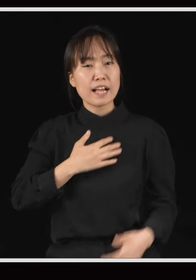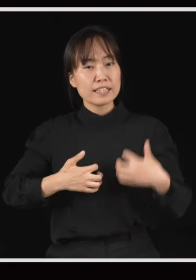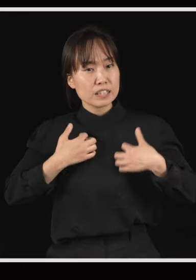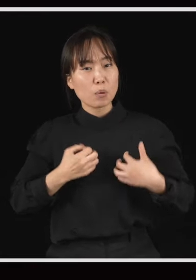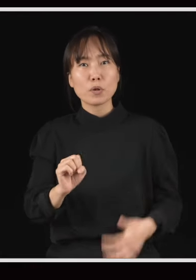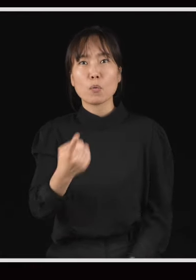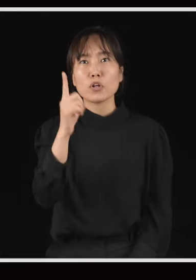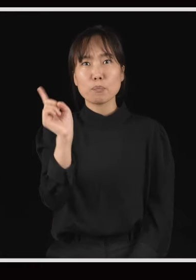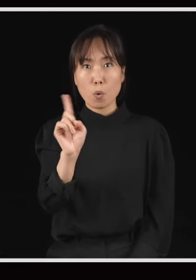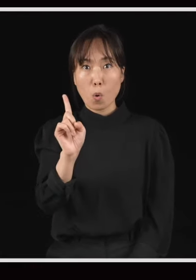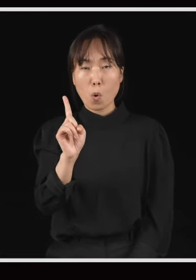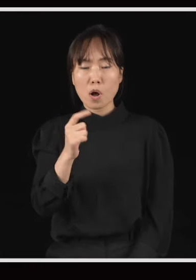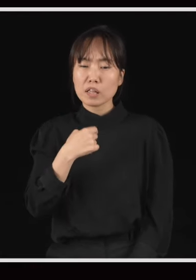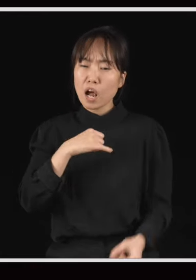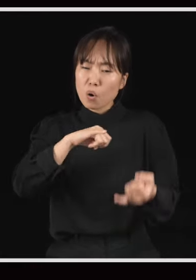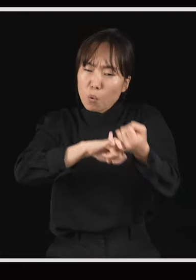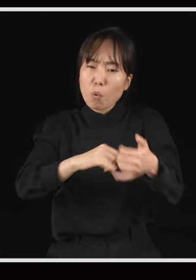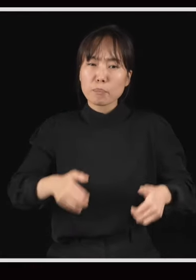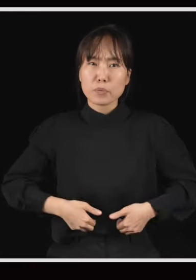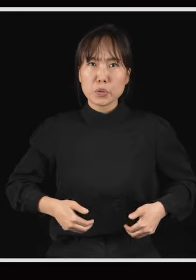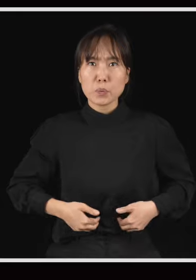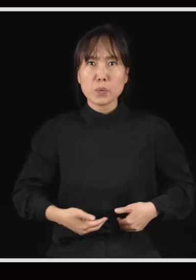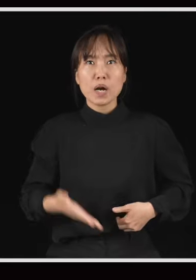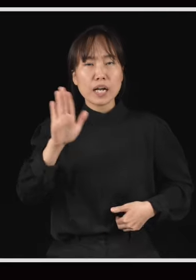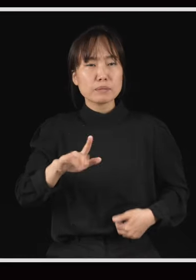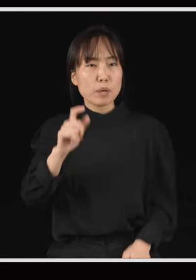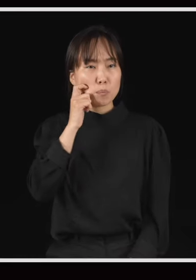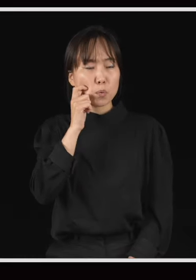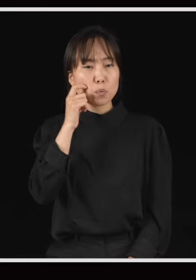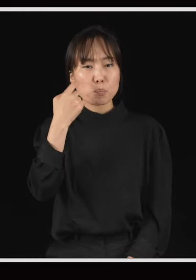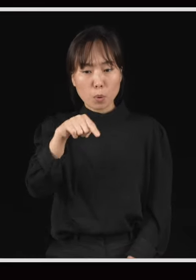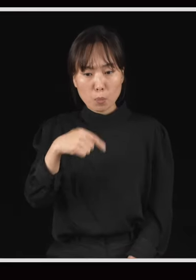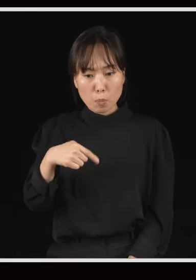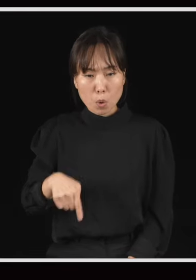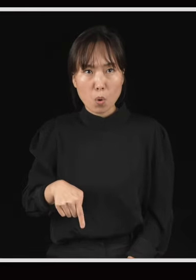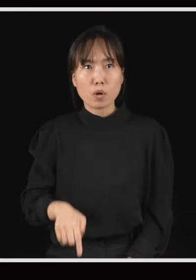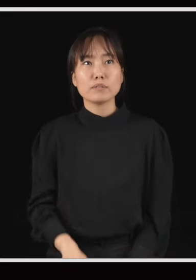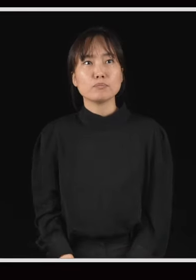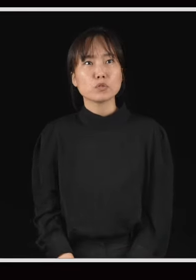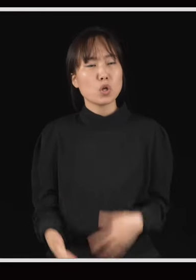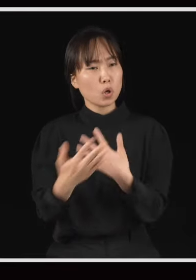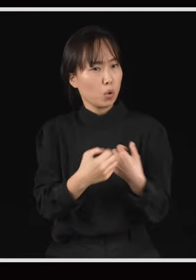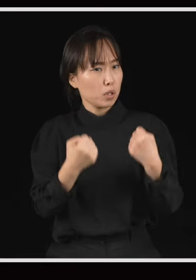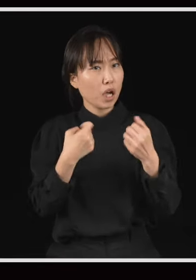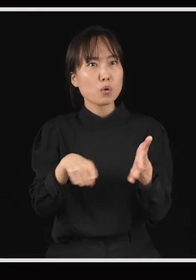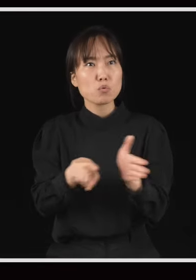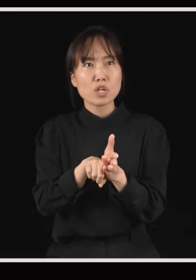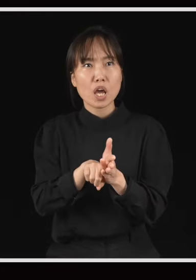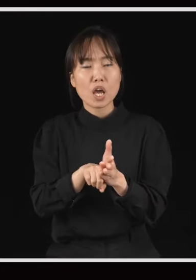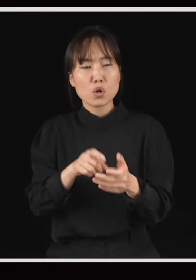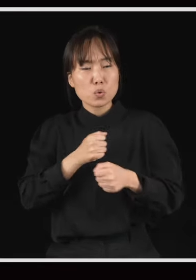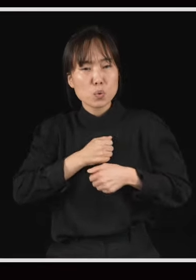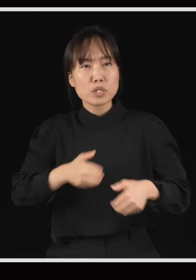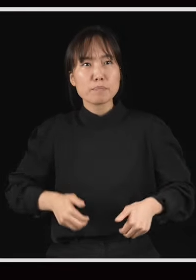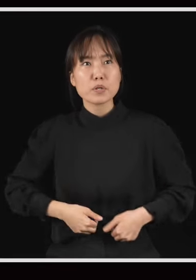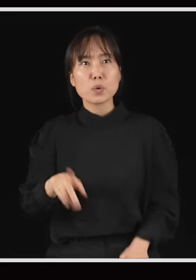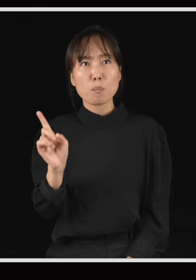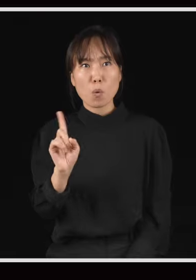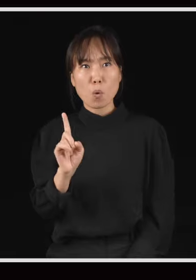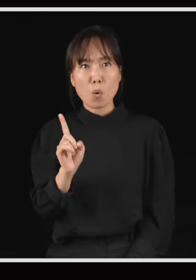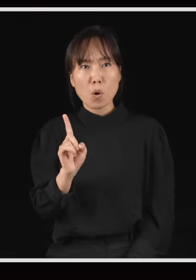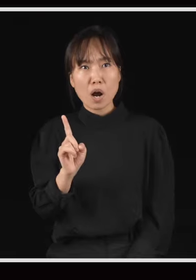주고 나는 어떤 것을 해야 하는데 못하고 있는가, 건강하기 위해서 해야 하는데 못하고 있는데 그 못하는